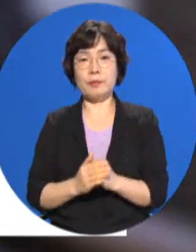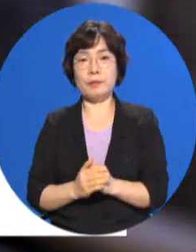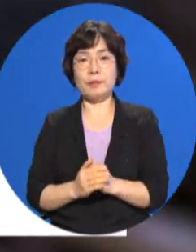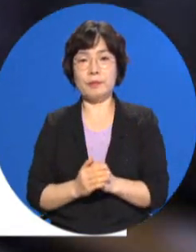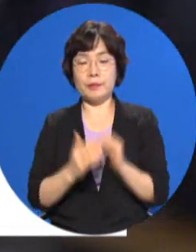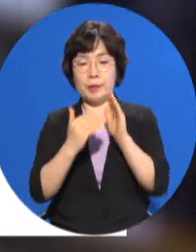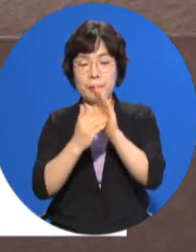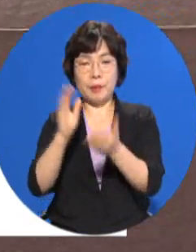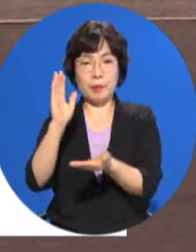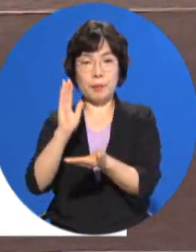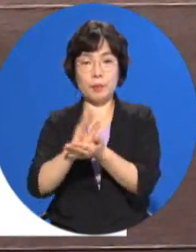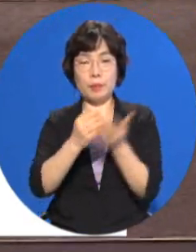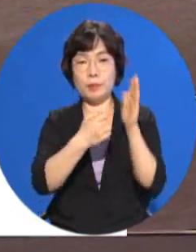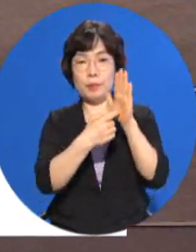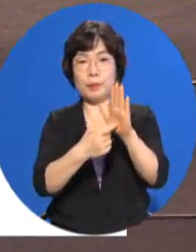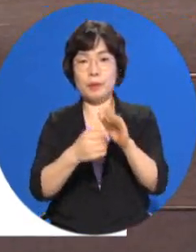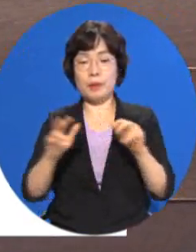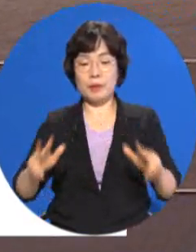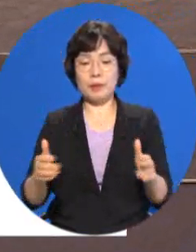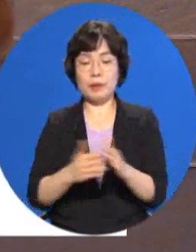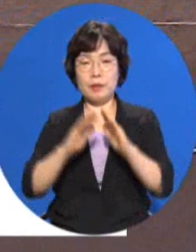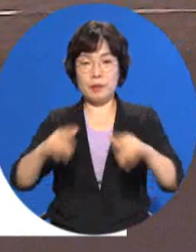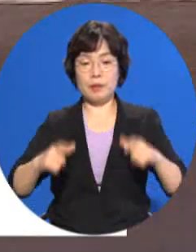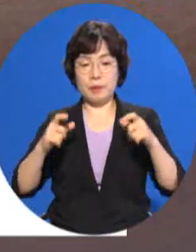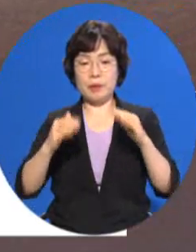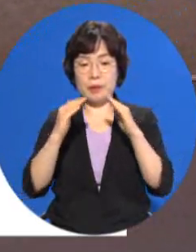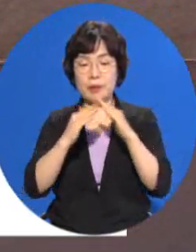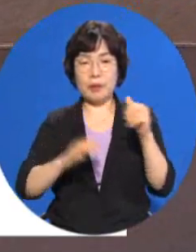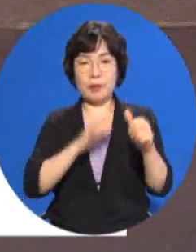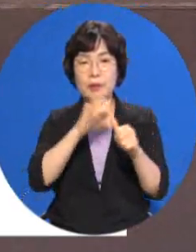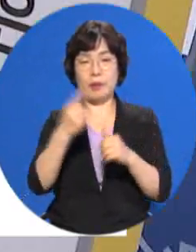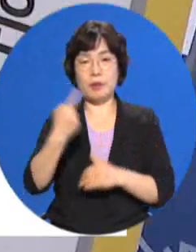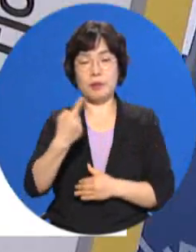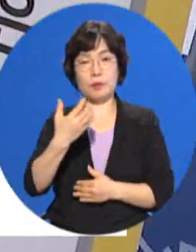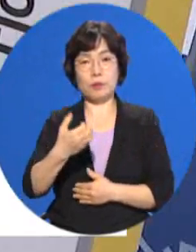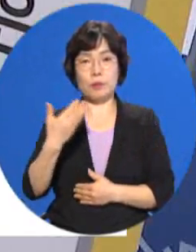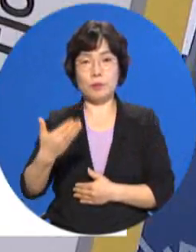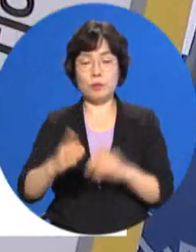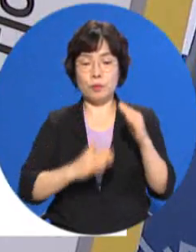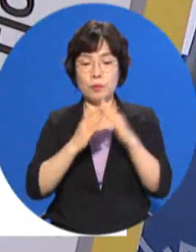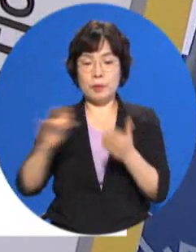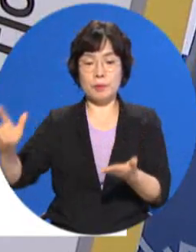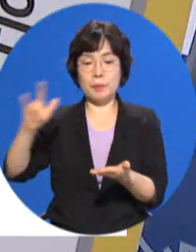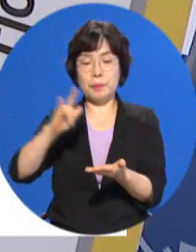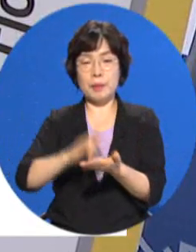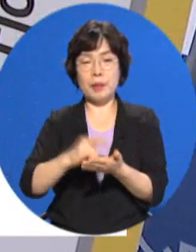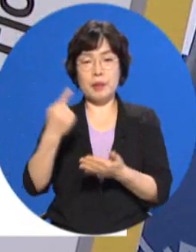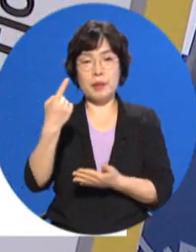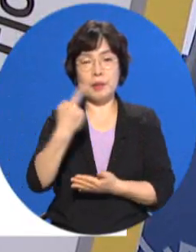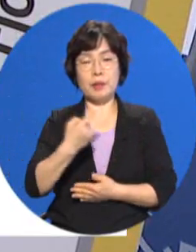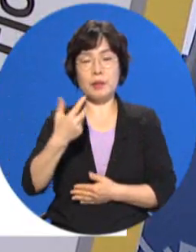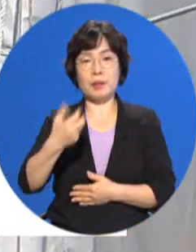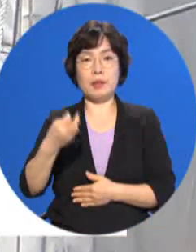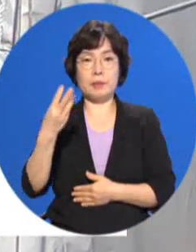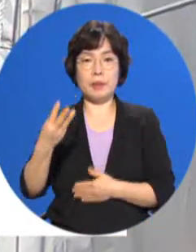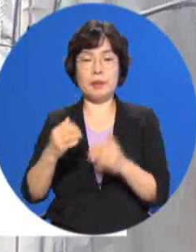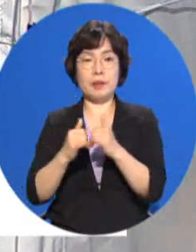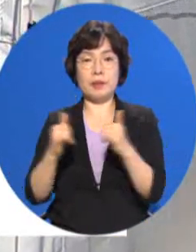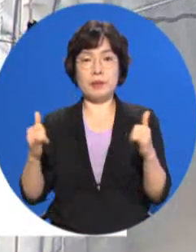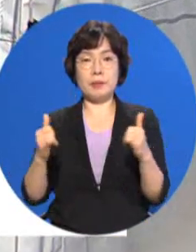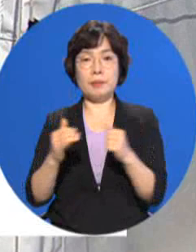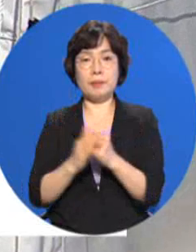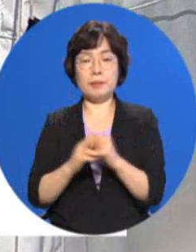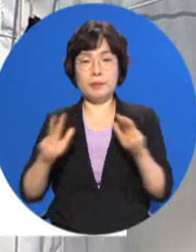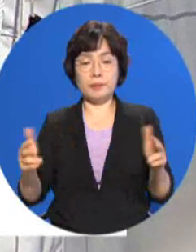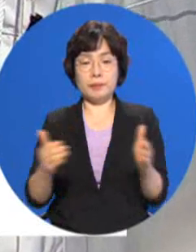전라남도 방역대책반에 따르면 오늘 현재 전남의 자가격리자는 1,099명으로 이 중 해외 입국자는 1,073명입니다.